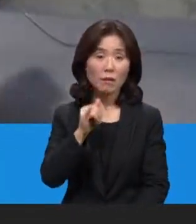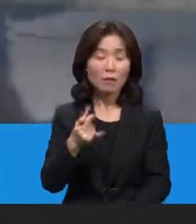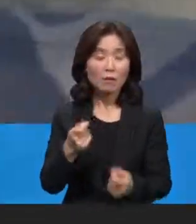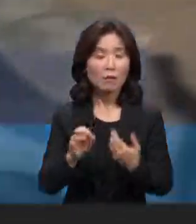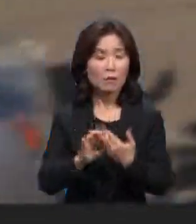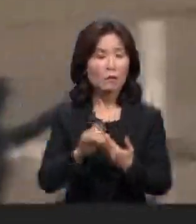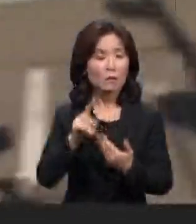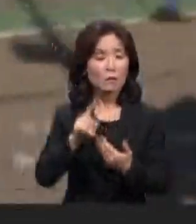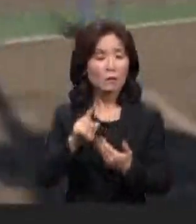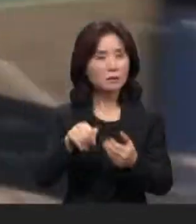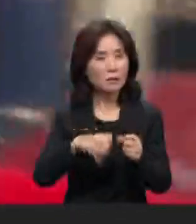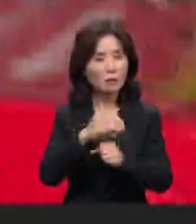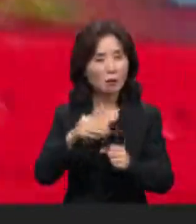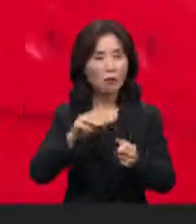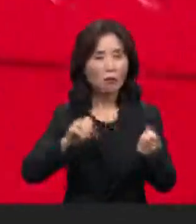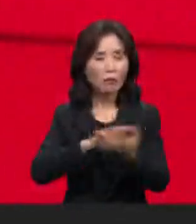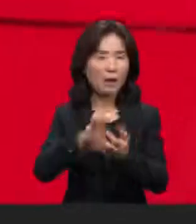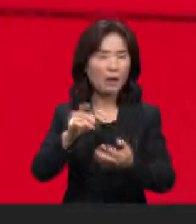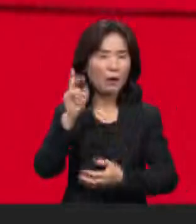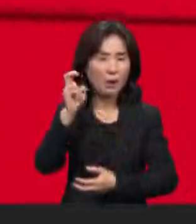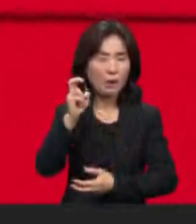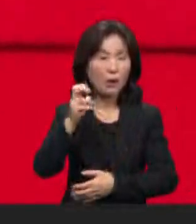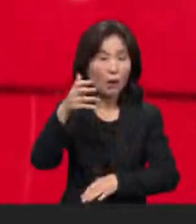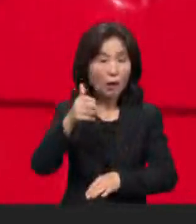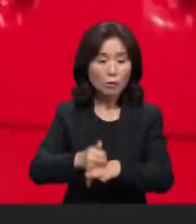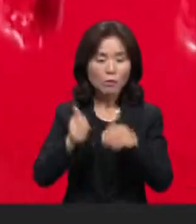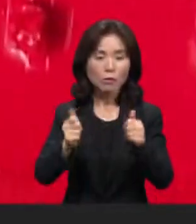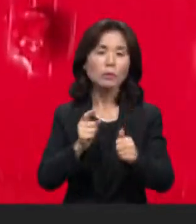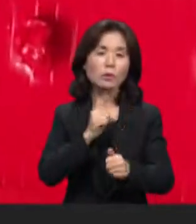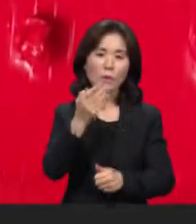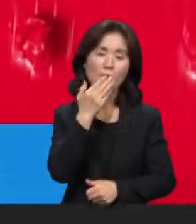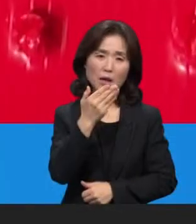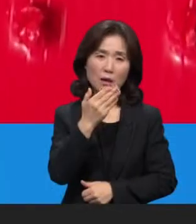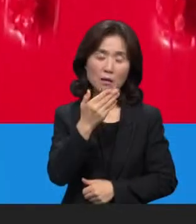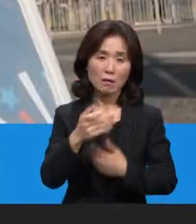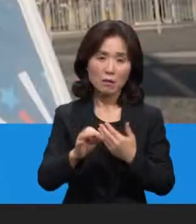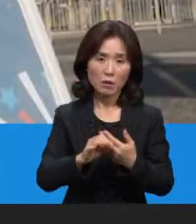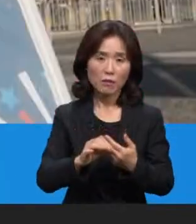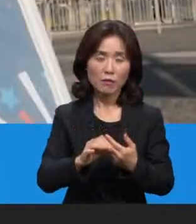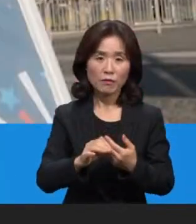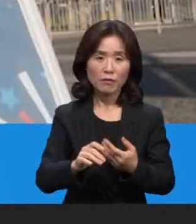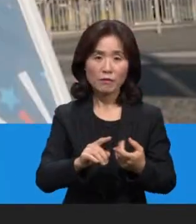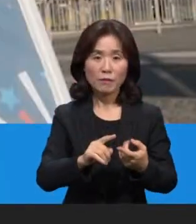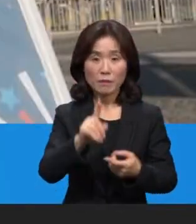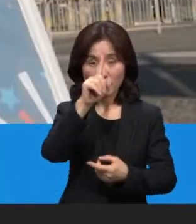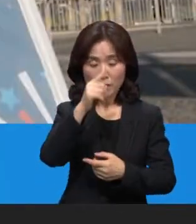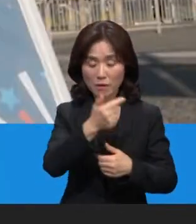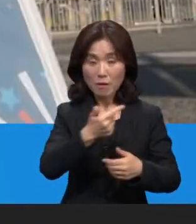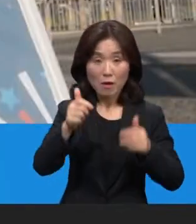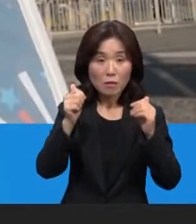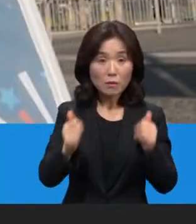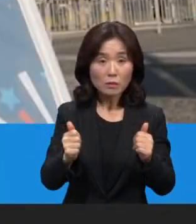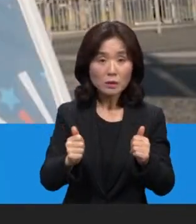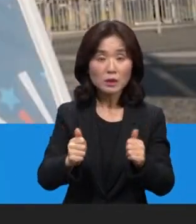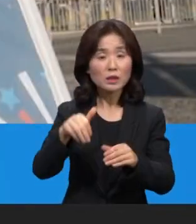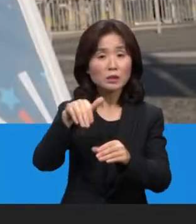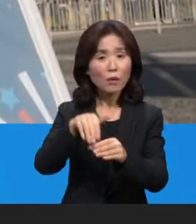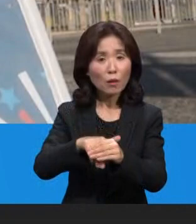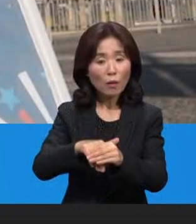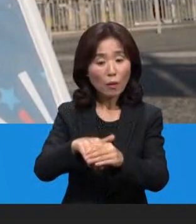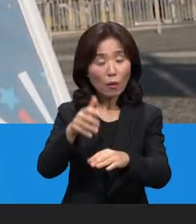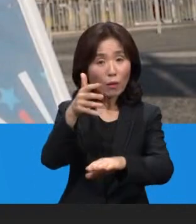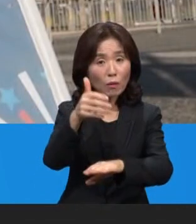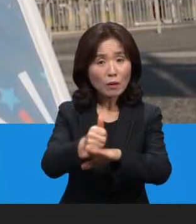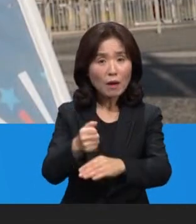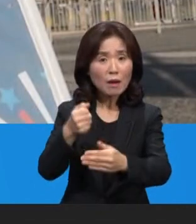굉장한 혼란이 초래될 수 있고요. 소송전으로 갈 수도 있습니다. 그러면 연방대법원이 사실상 선거 결과를 판결로